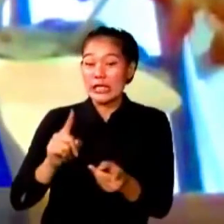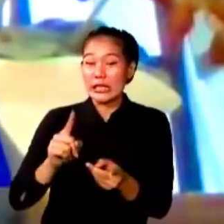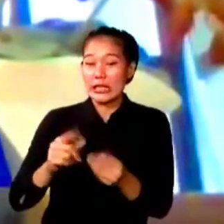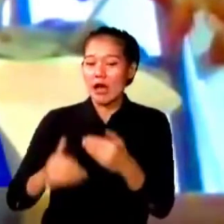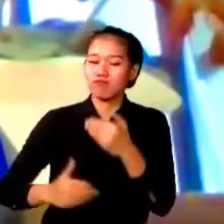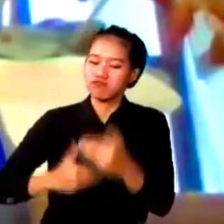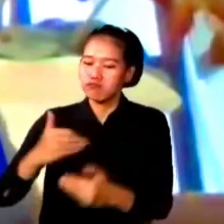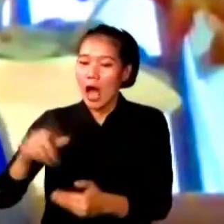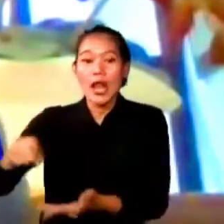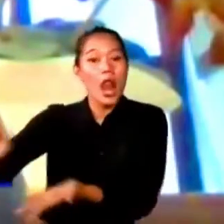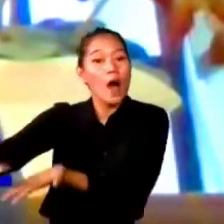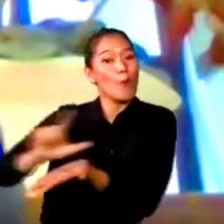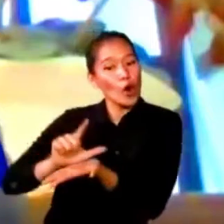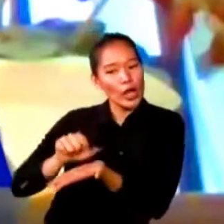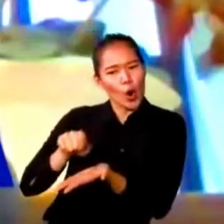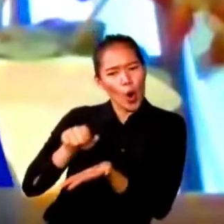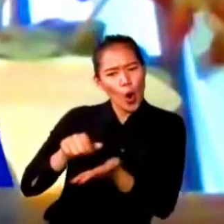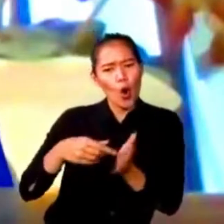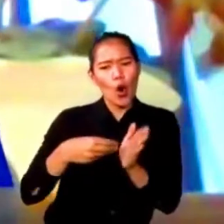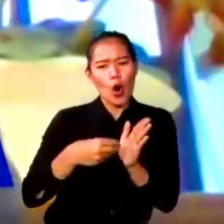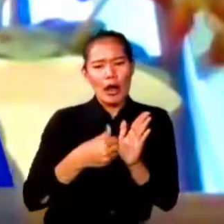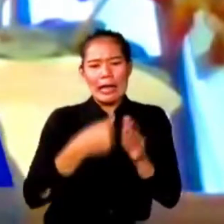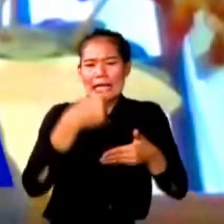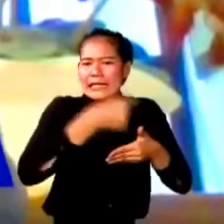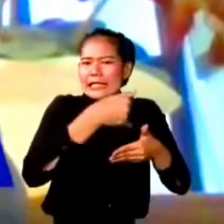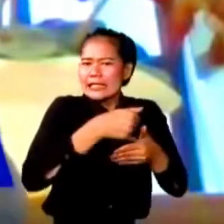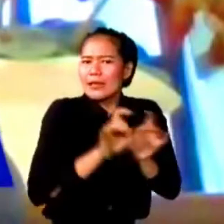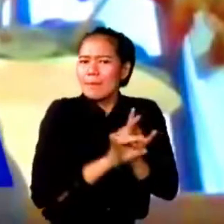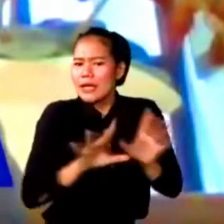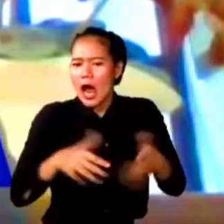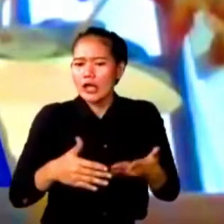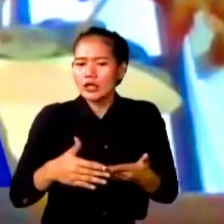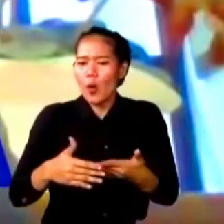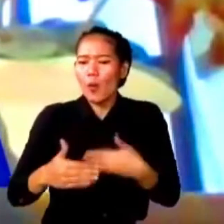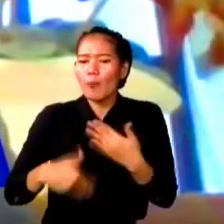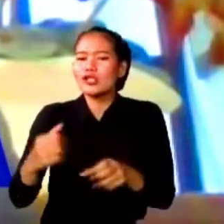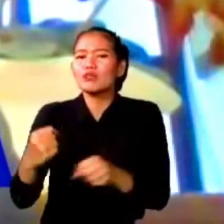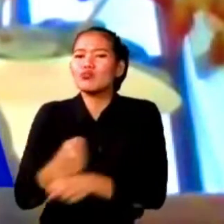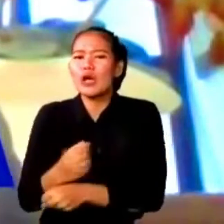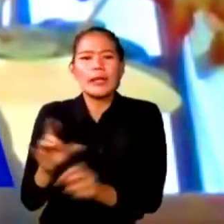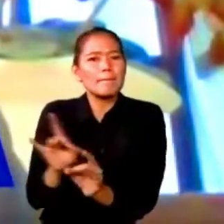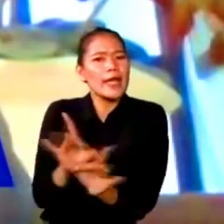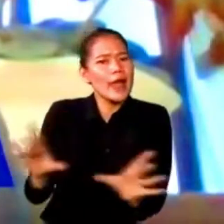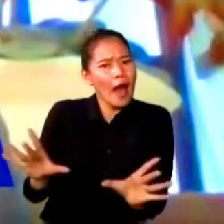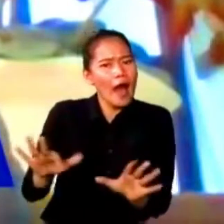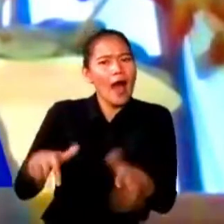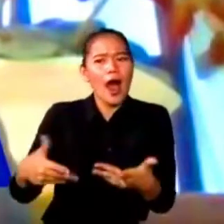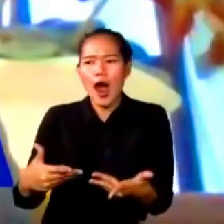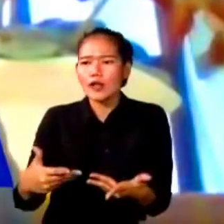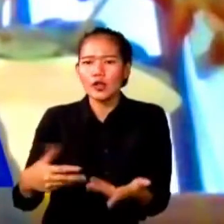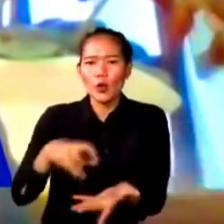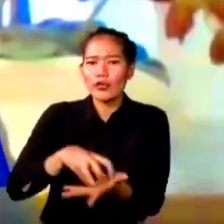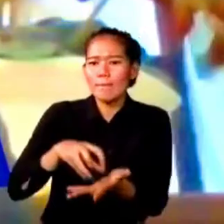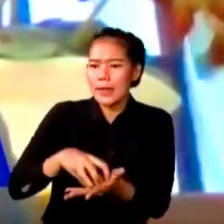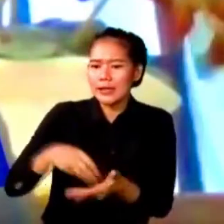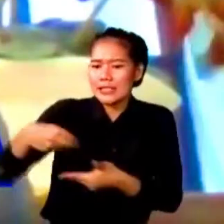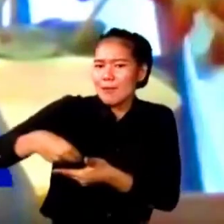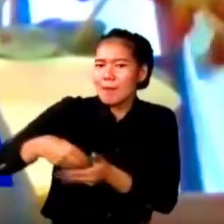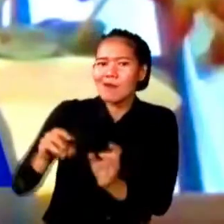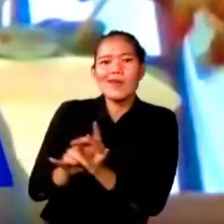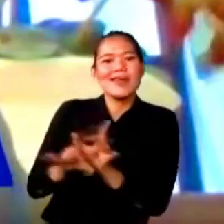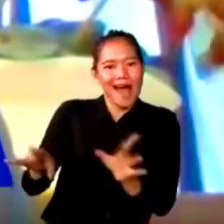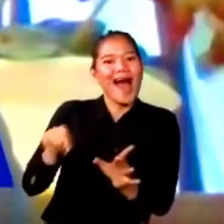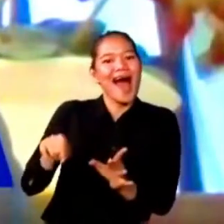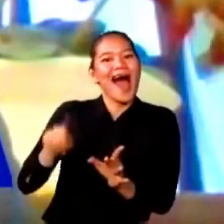misalnya perubahan ingredient atau perubahan proses produksi perubahan werehouse dan lain sebagainya